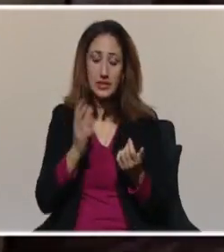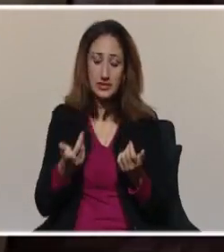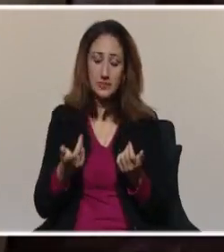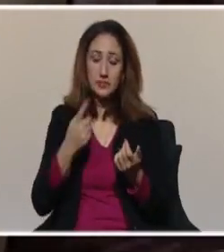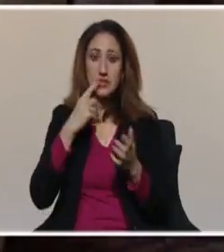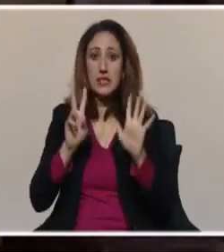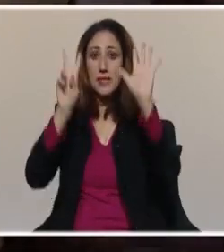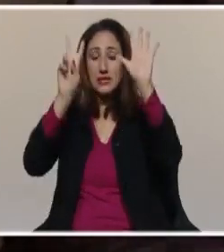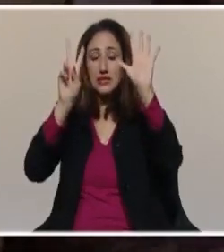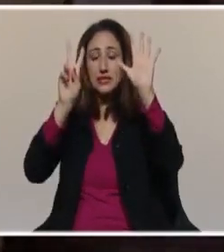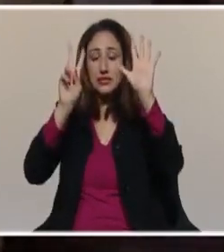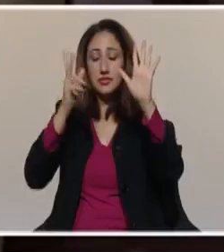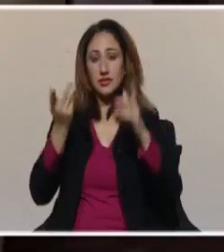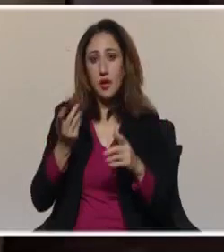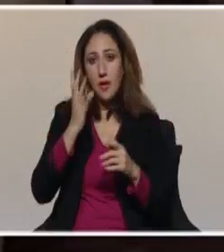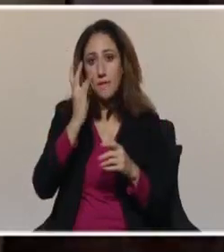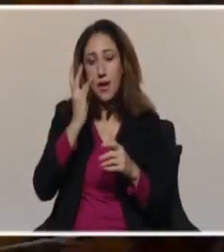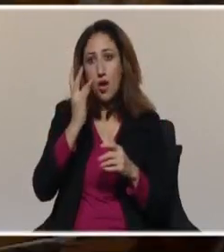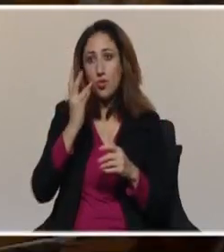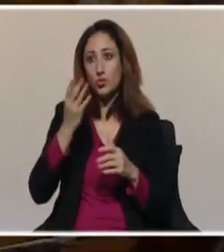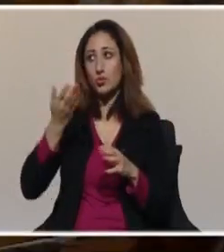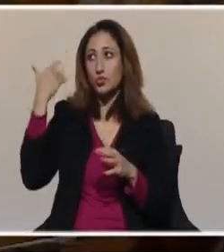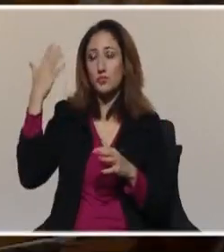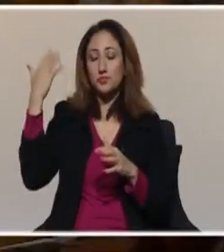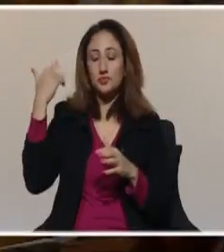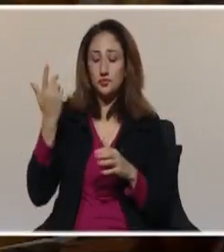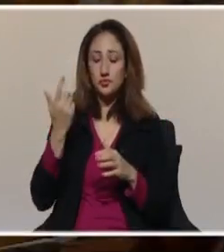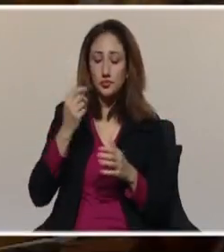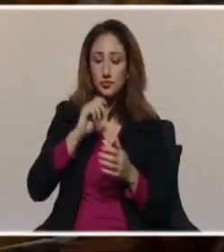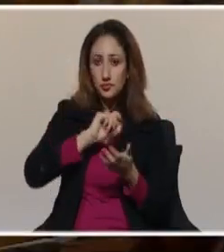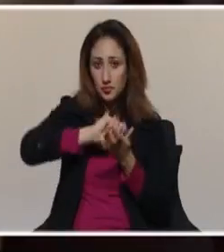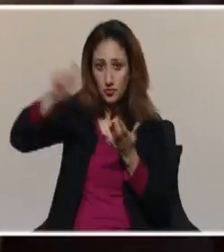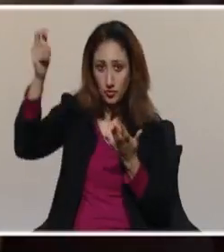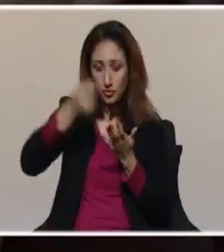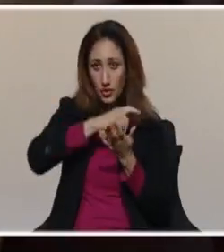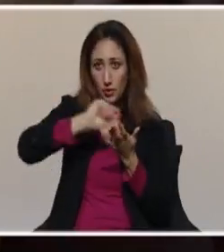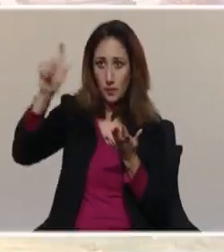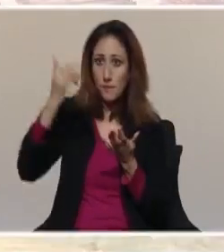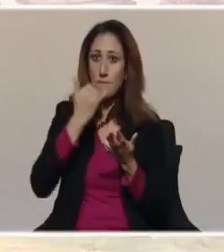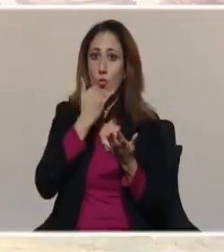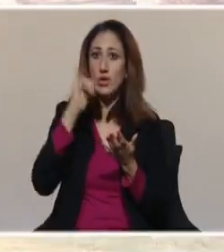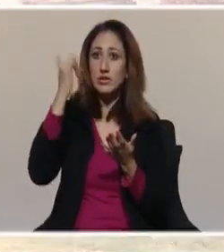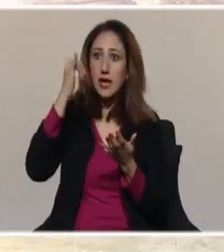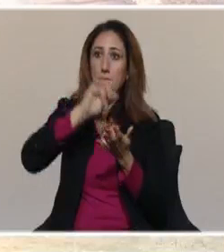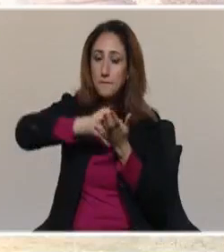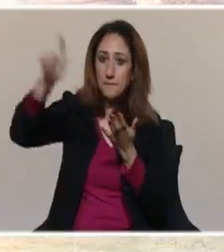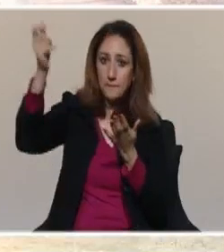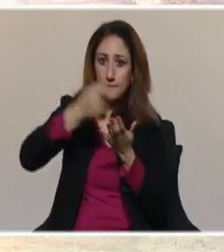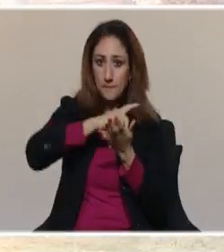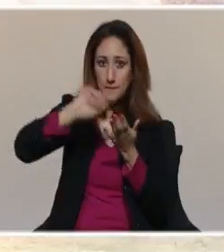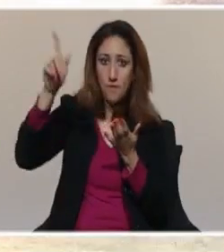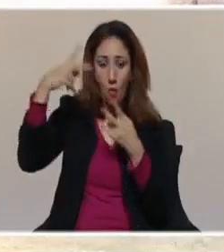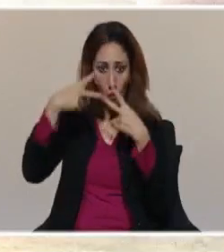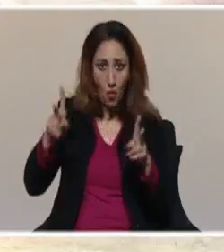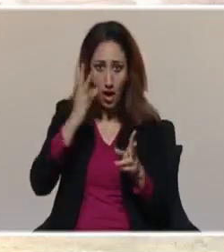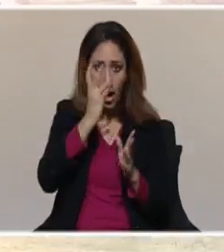بعد 7 سنين مع انهم متجوزين بقالهم اكتر من 10 سنين. في اي نوع من المراسله ما بين سناء وهاني؟ الواتساب لغايه امبارح. يعني هو موافق